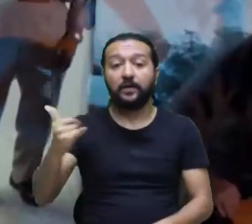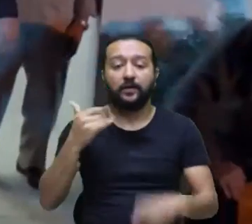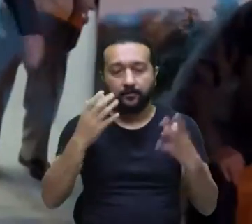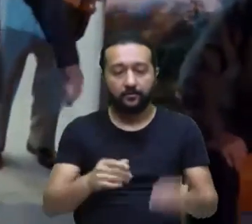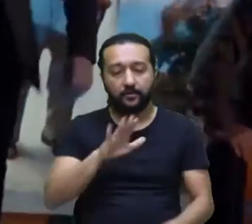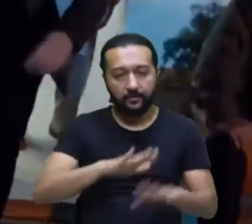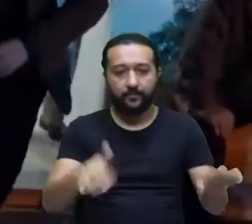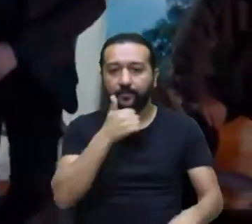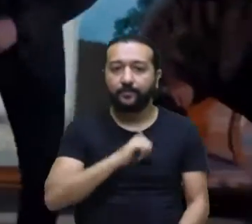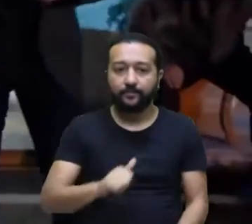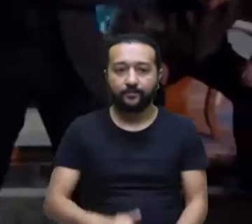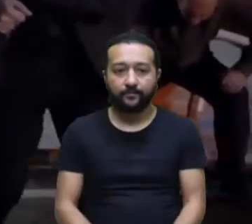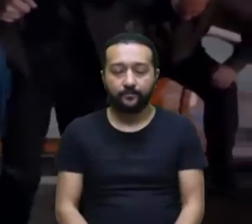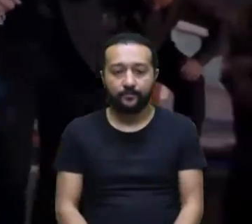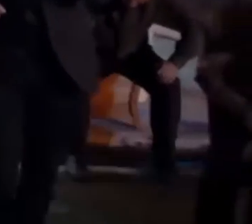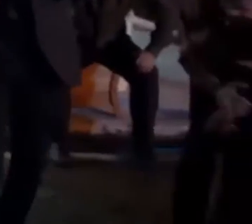abi.